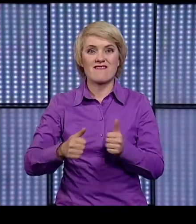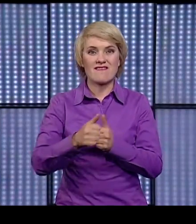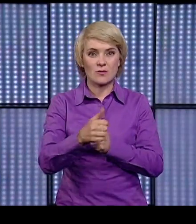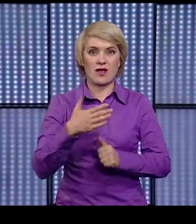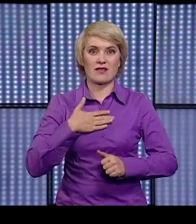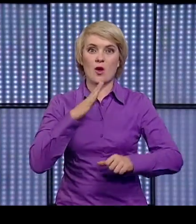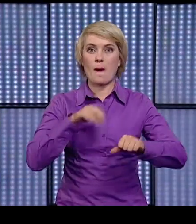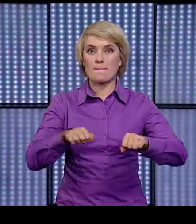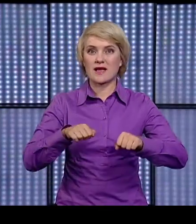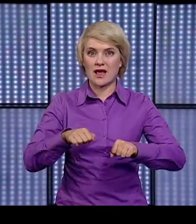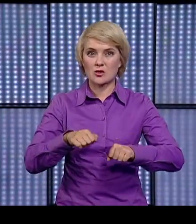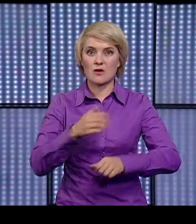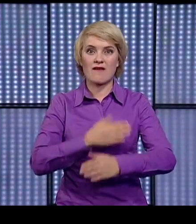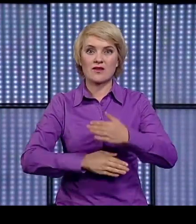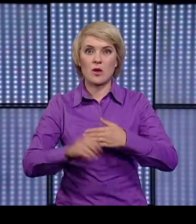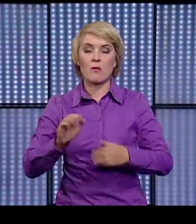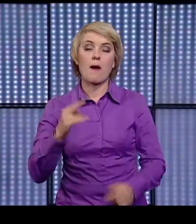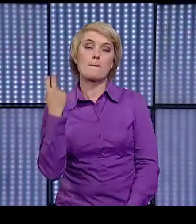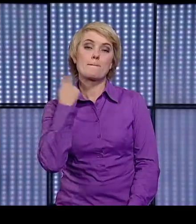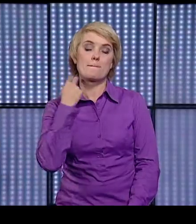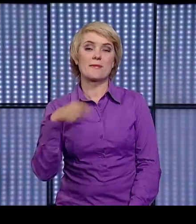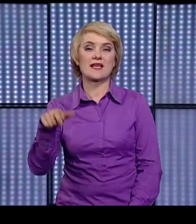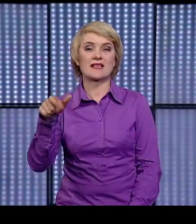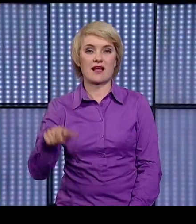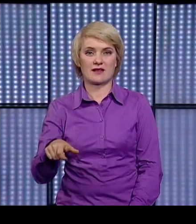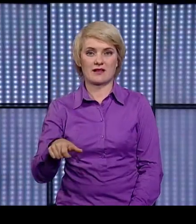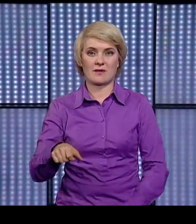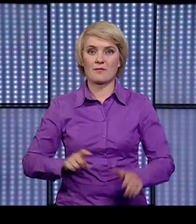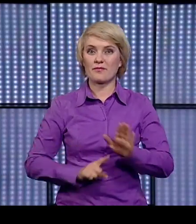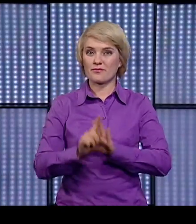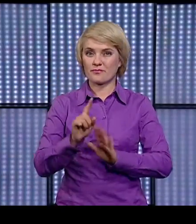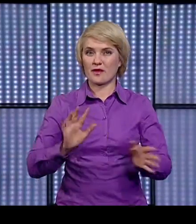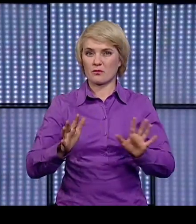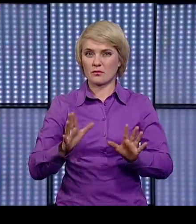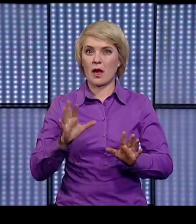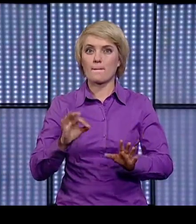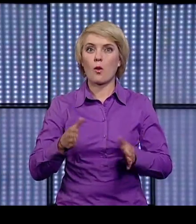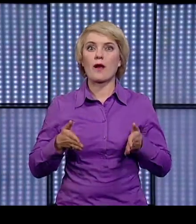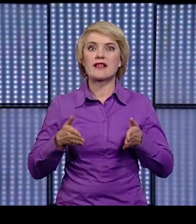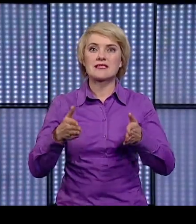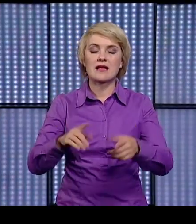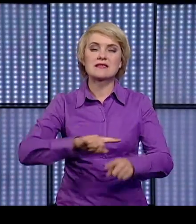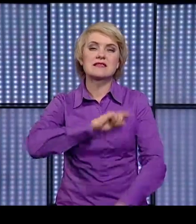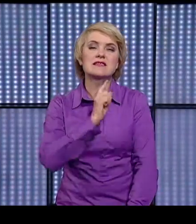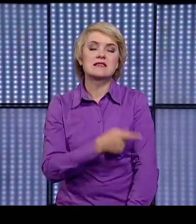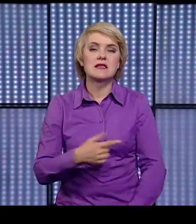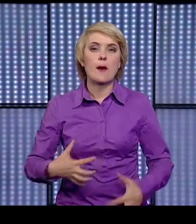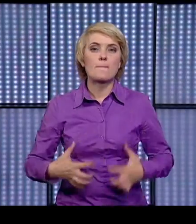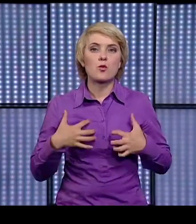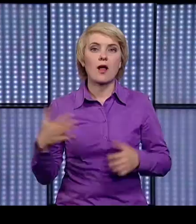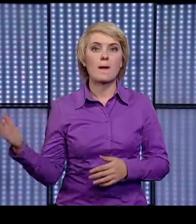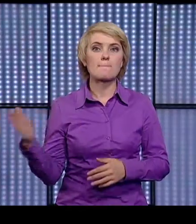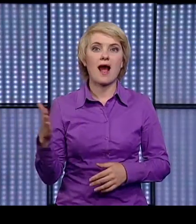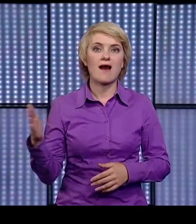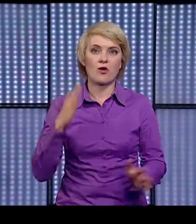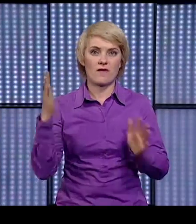лише британка Емма Вікс. Старт, вона, скажімо, взяла більш-менш по дистанції, дуже сильно пугав боковий вітер. Чому? Потому что у Натальи